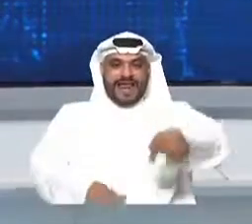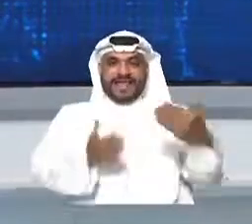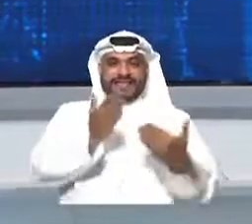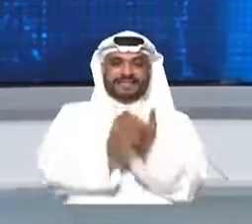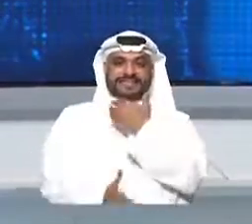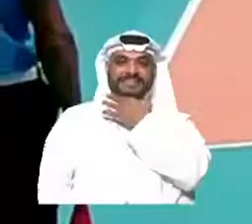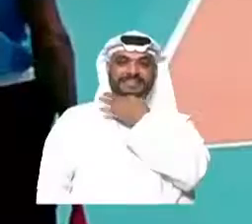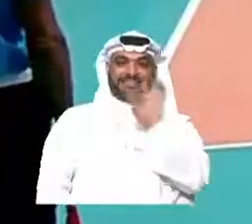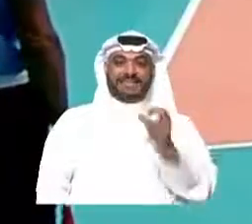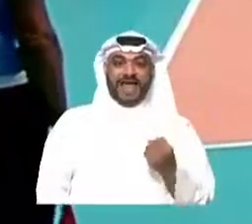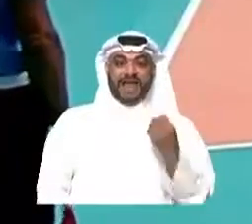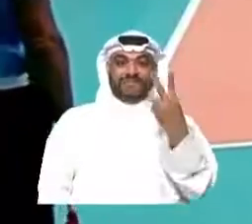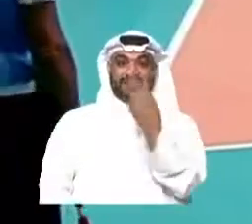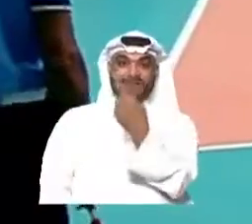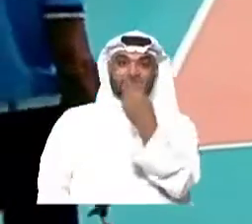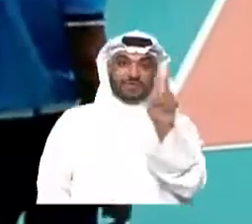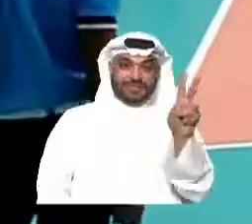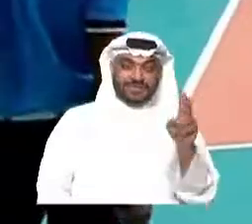الرياضي